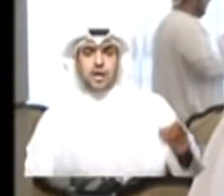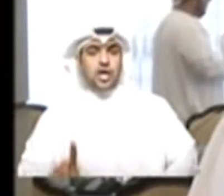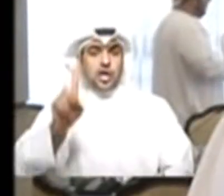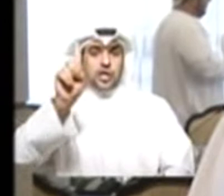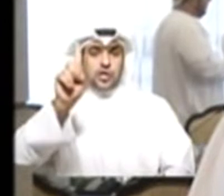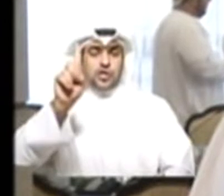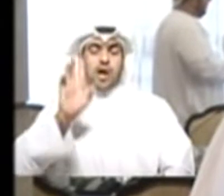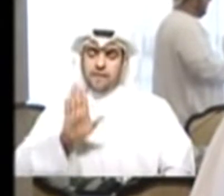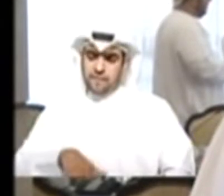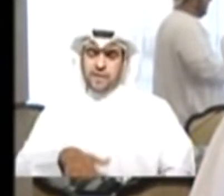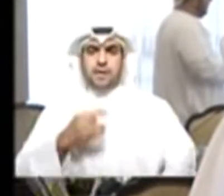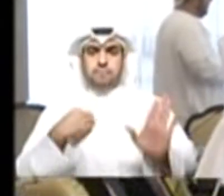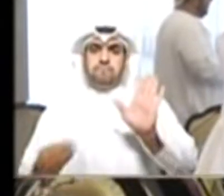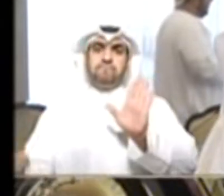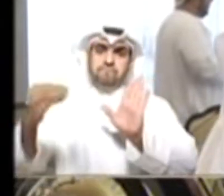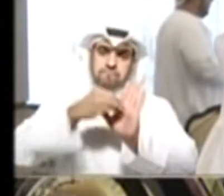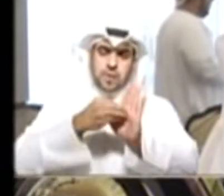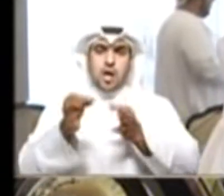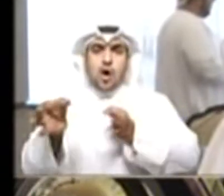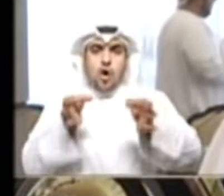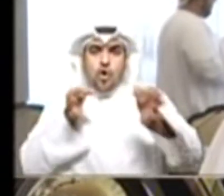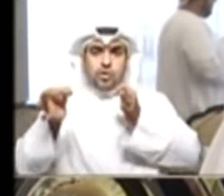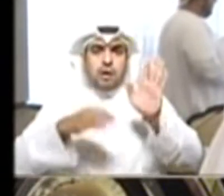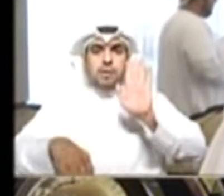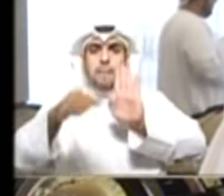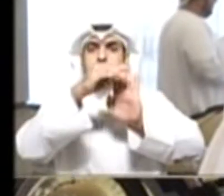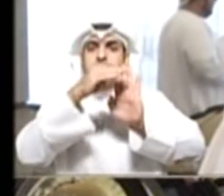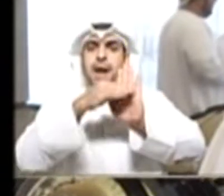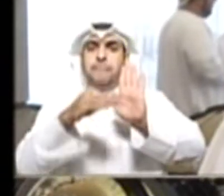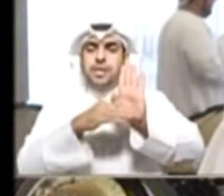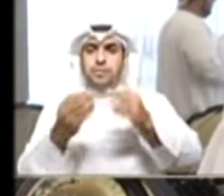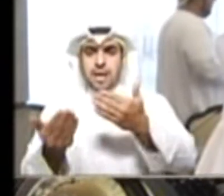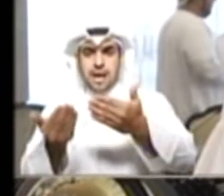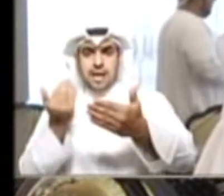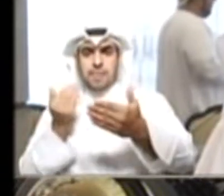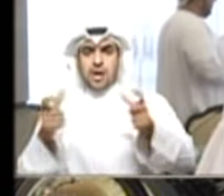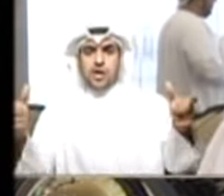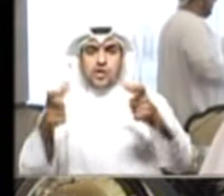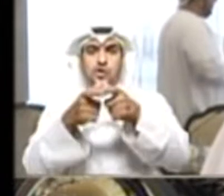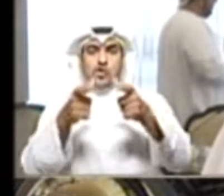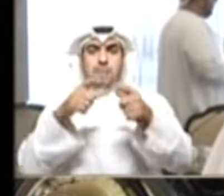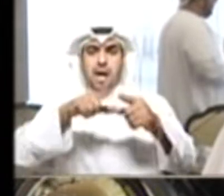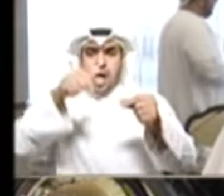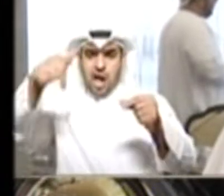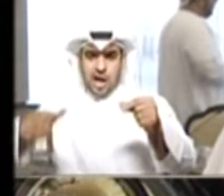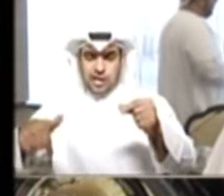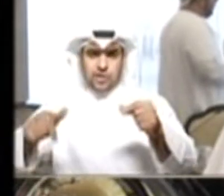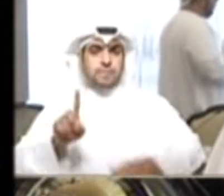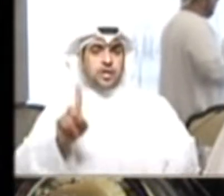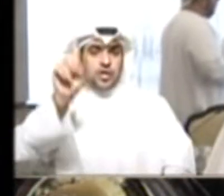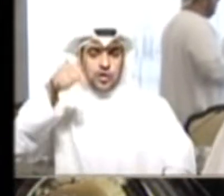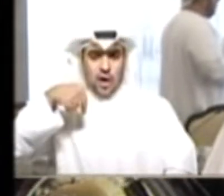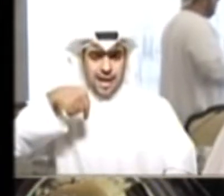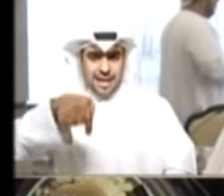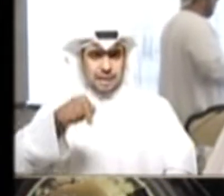تنفيذية لإقامة فعاليات أيام مجلس التعاون في دولة الكويت خلال الأشهر القليلة القادمة بإذن الله.